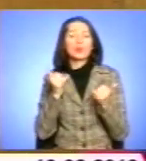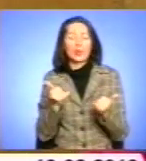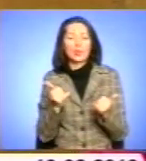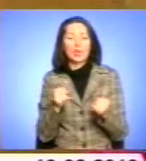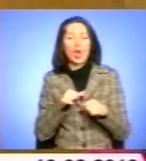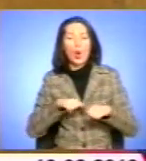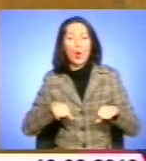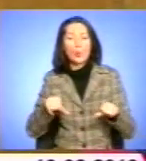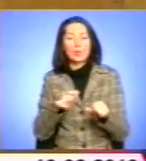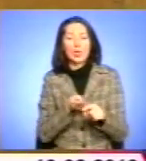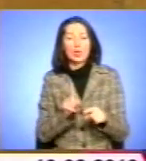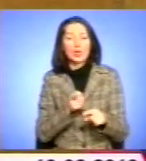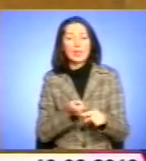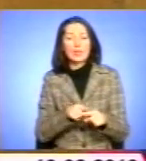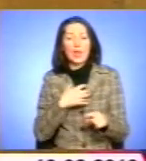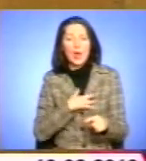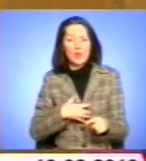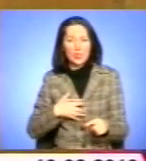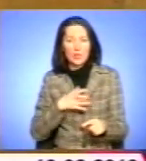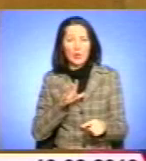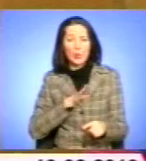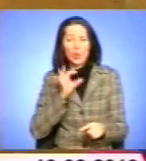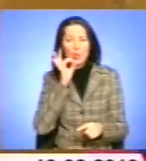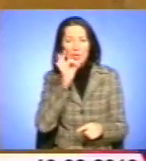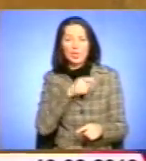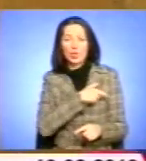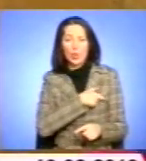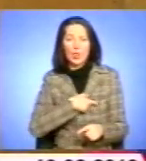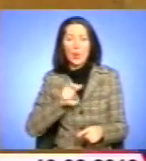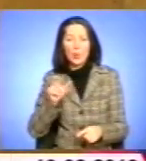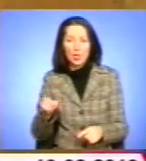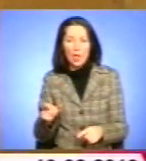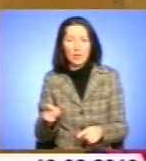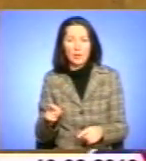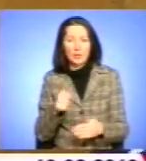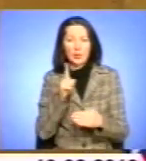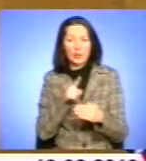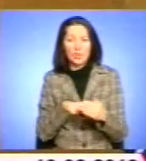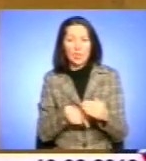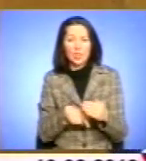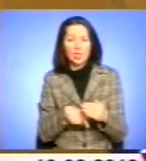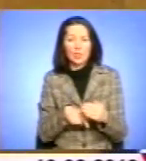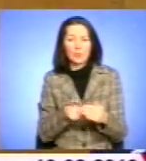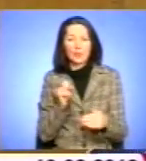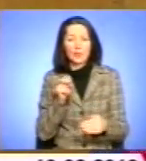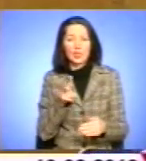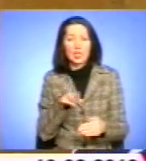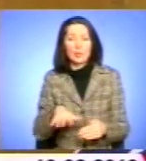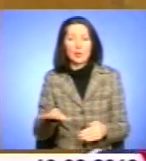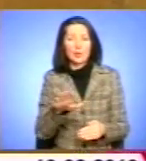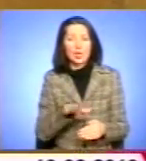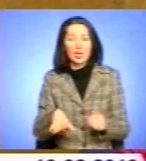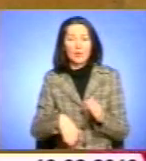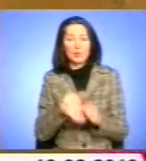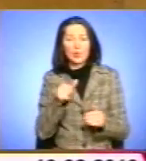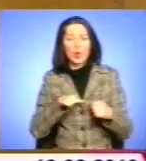комісія і про це важливе. Було сказано депутатам, верніше, членам Територіальної виборчої